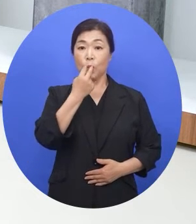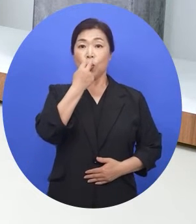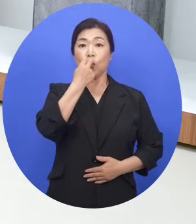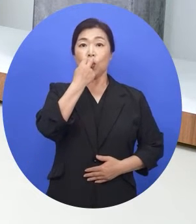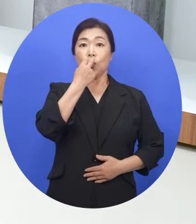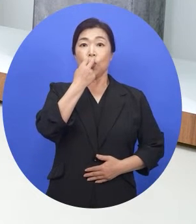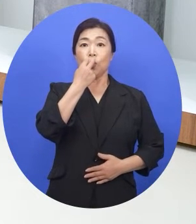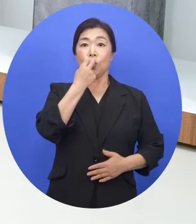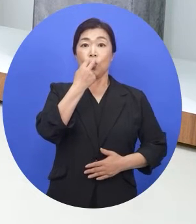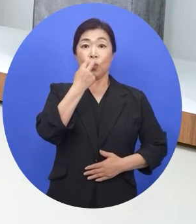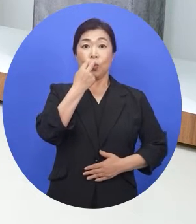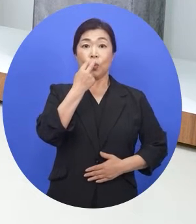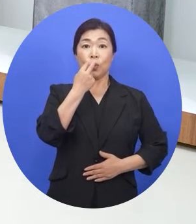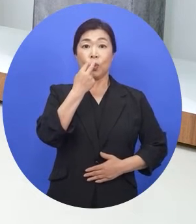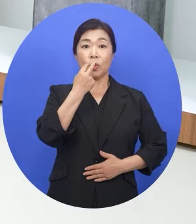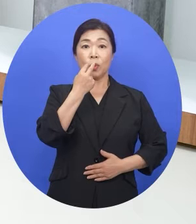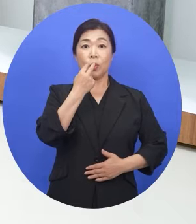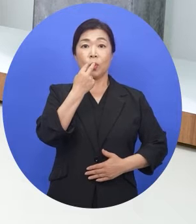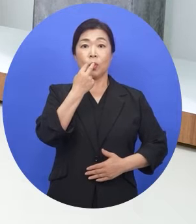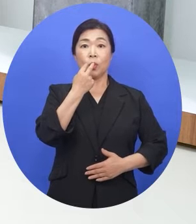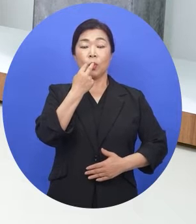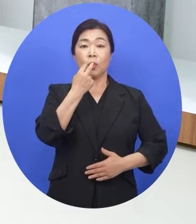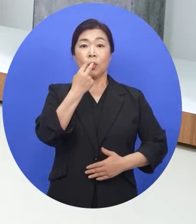숨을 들이쉬고